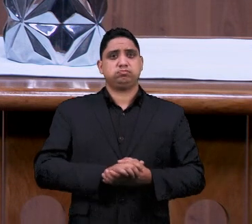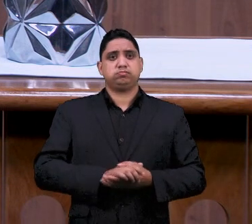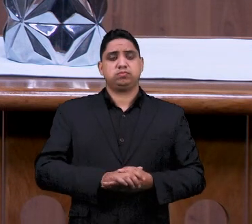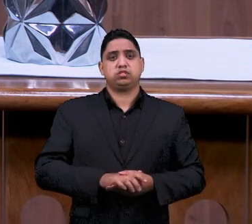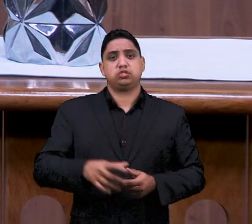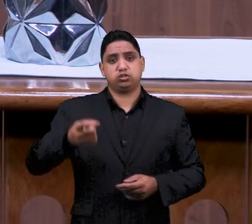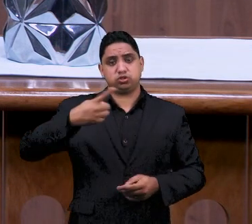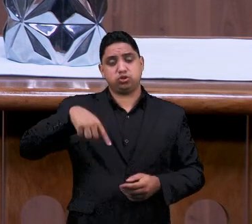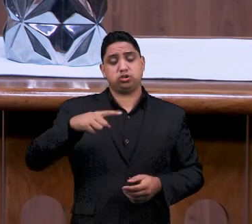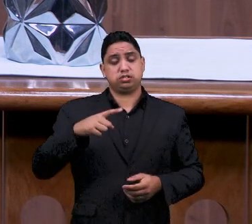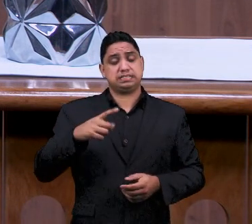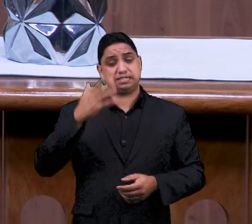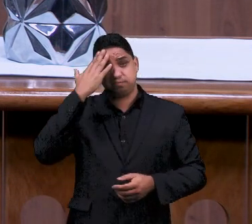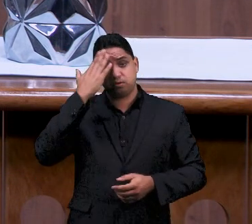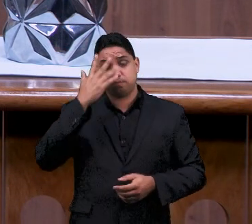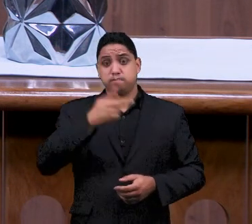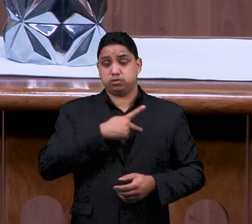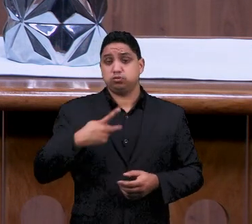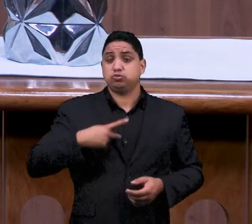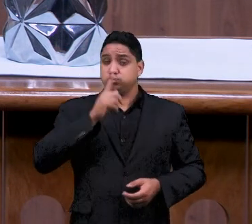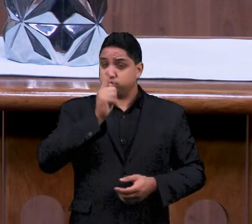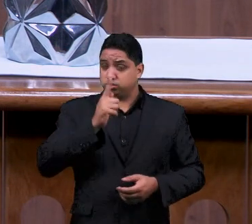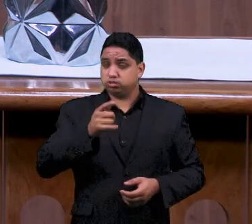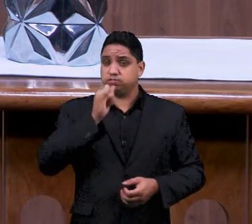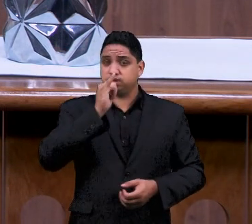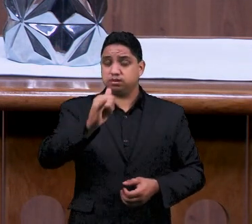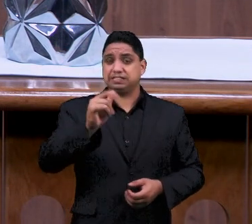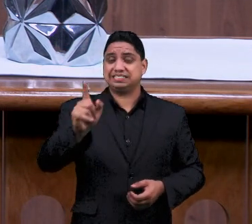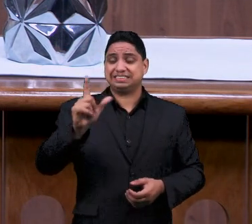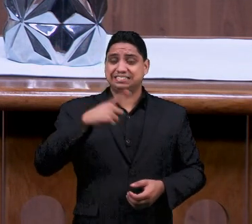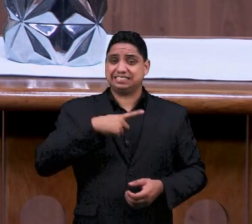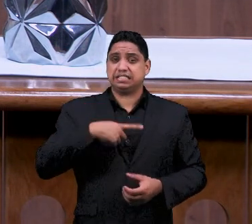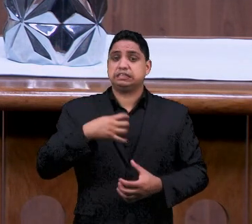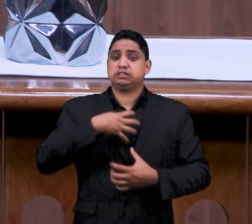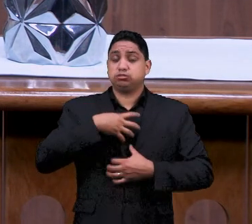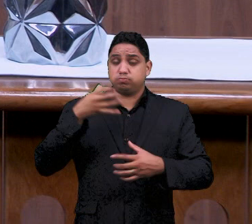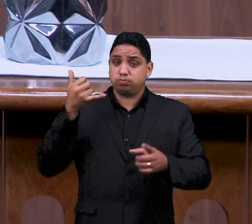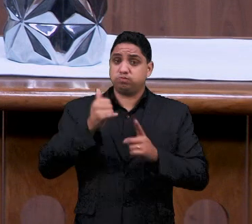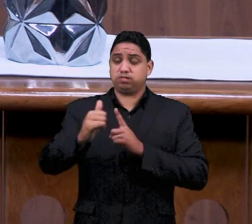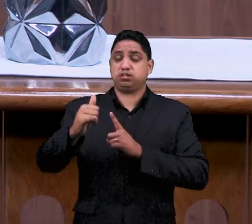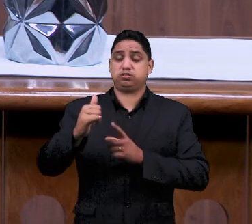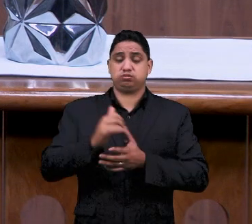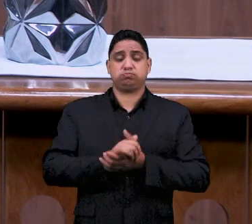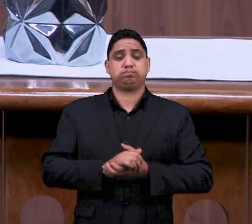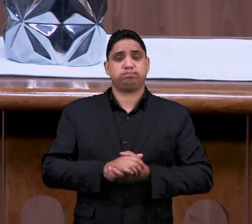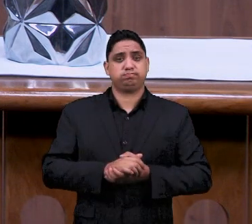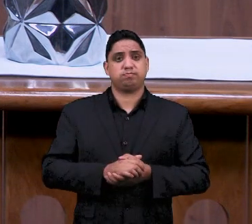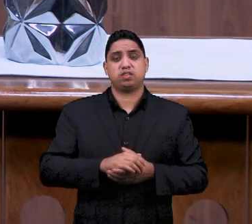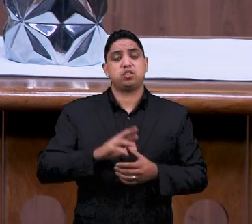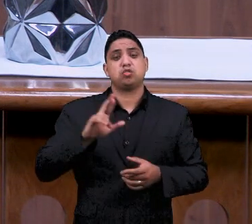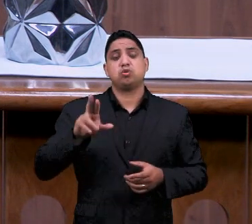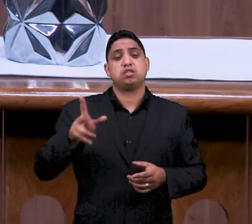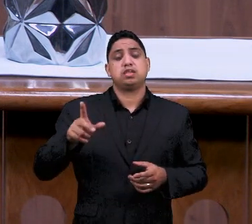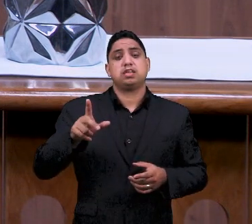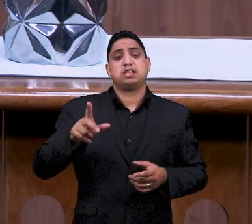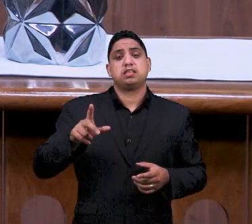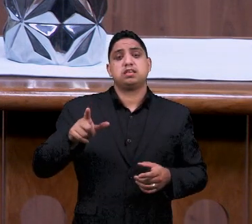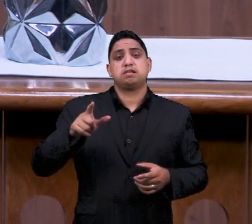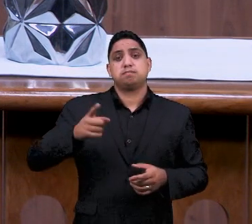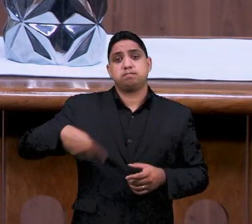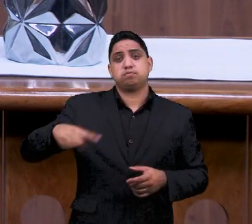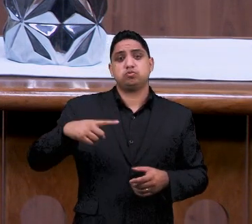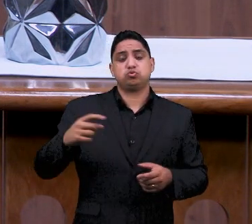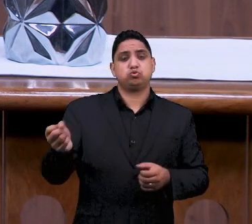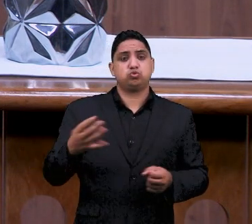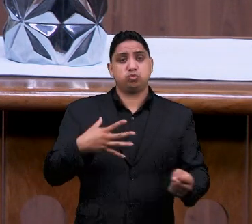placée par ce Jodeti, a un sens prophétique d'être. Il n'a pas pour nous une nouveauté sur